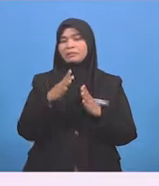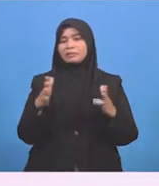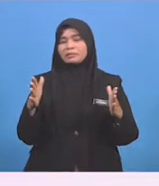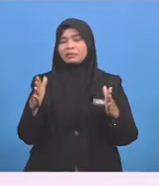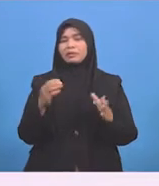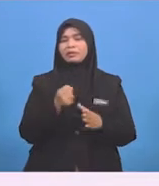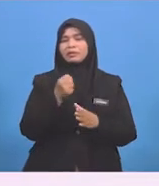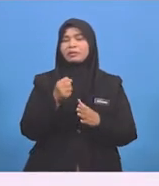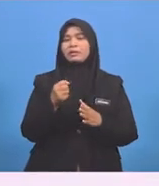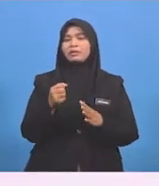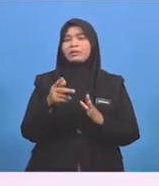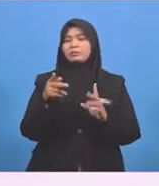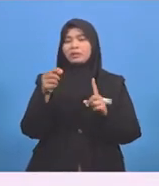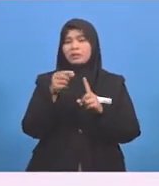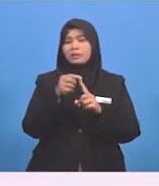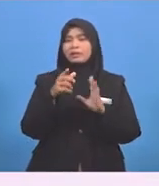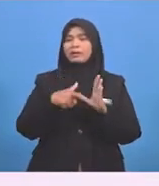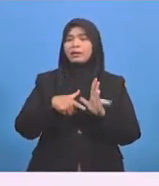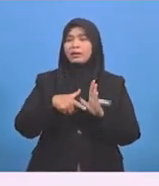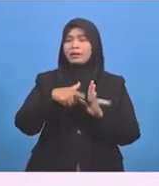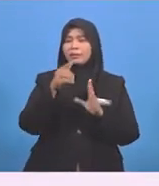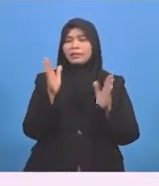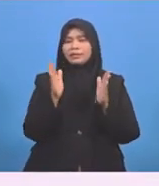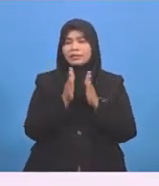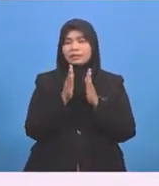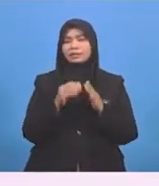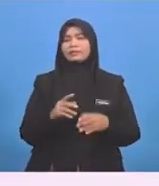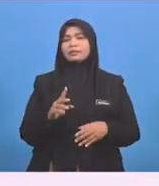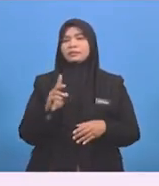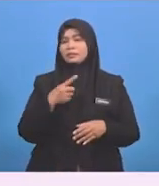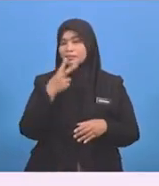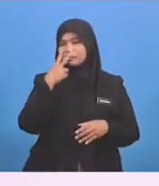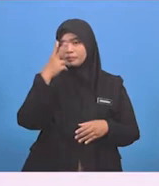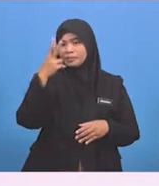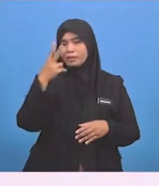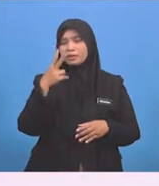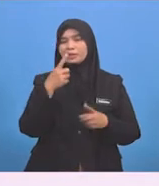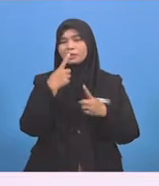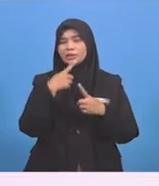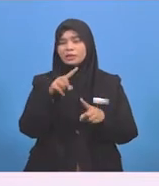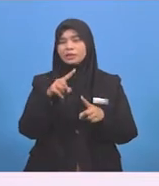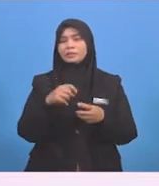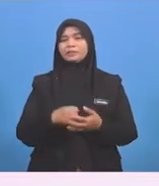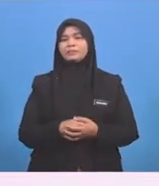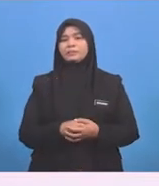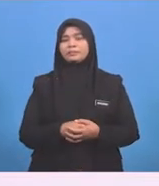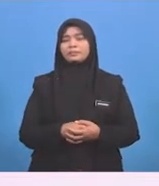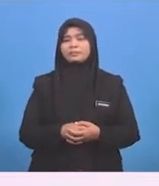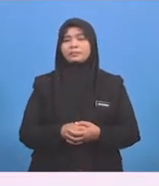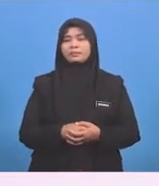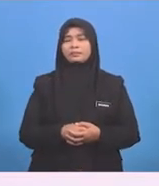atau perkataan lebih kecil. Mari kita lihat jawapan untuk soalan